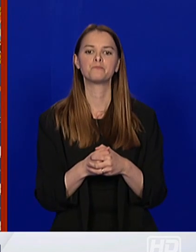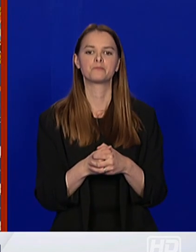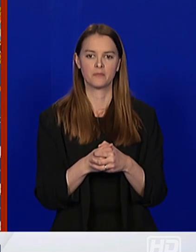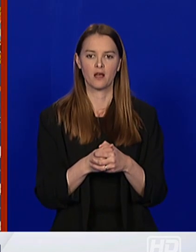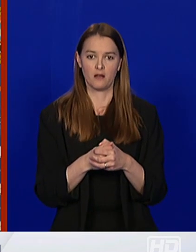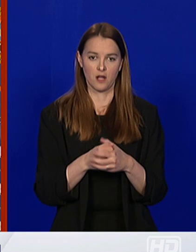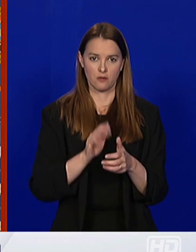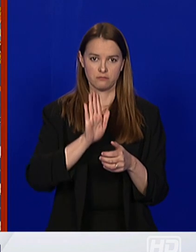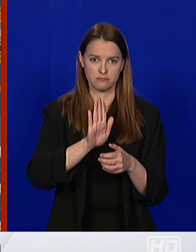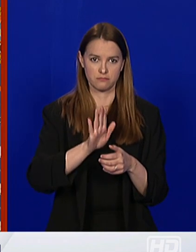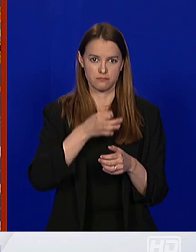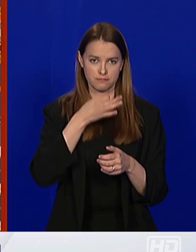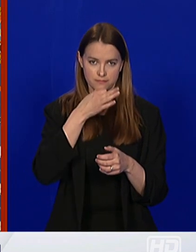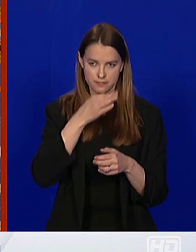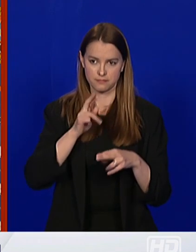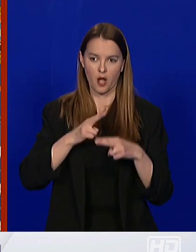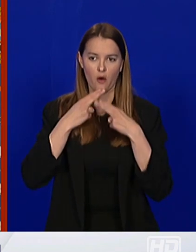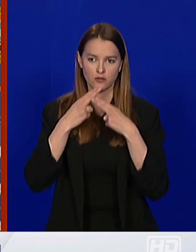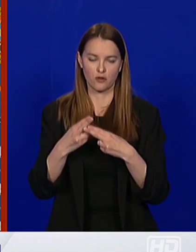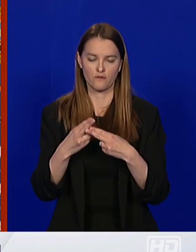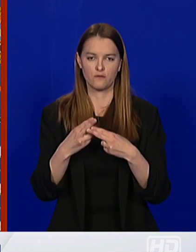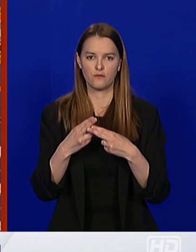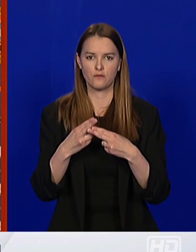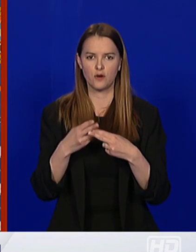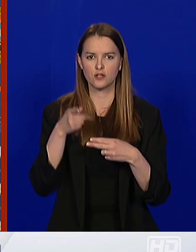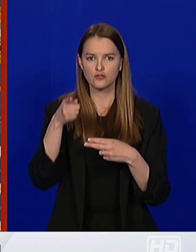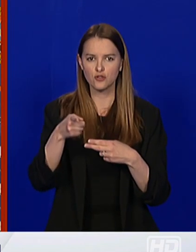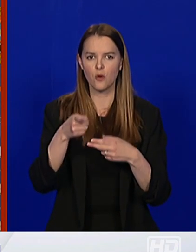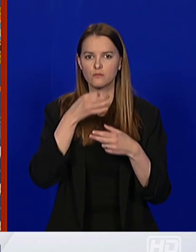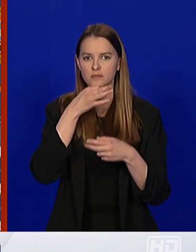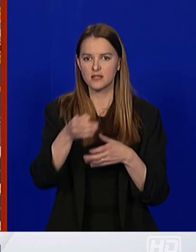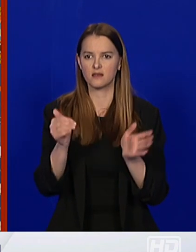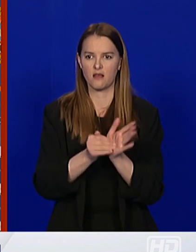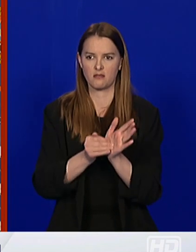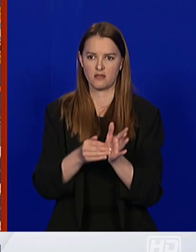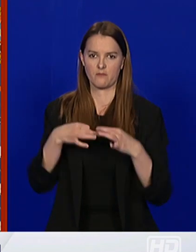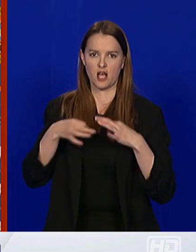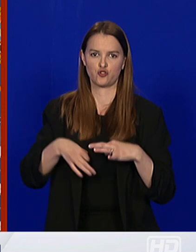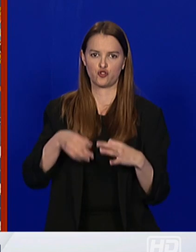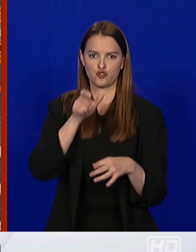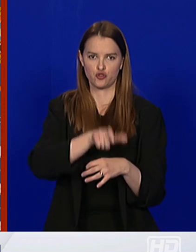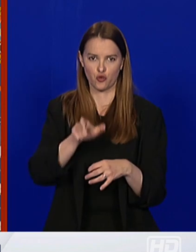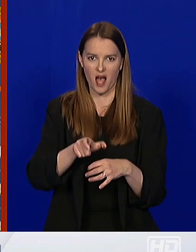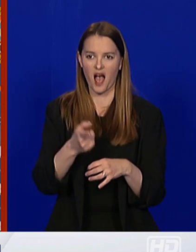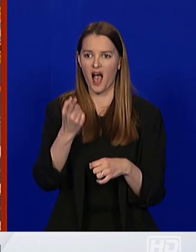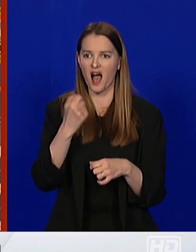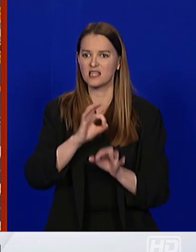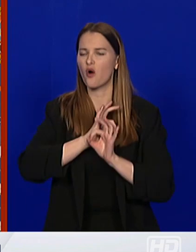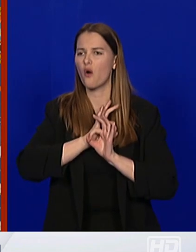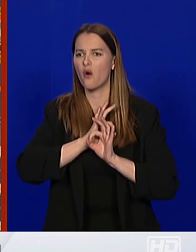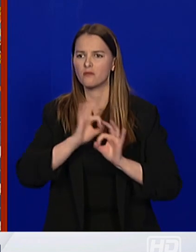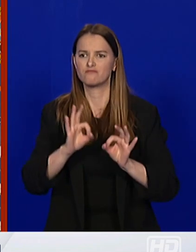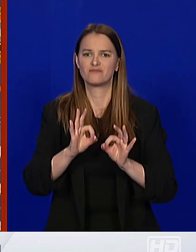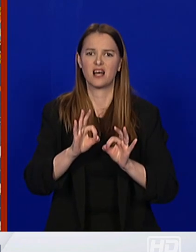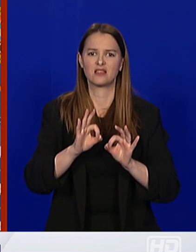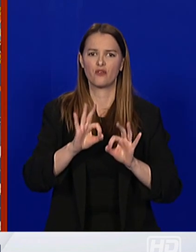mogu odgovoriti na sljedeći način. To je prvenstveno pitanje za struku, međutim reći ću vam da idealnog modaliteta usporedbe nema,